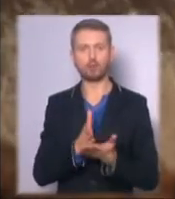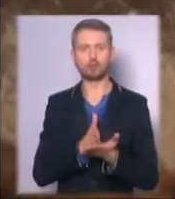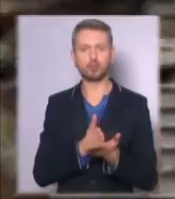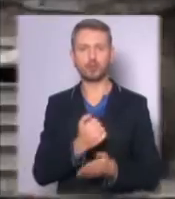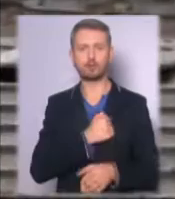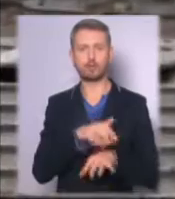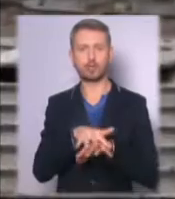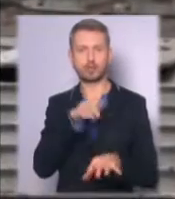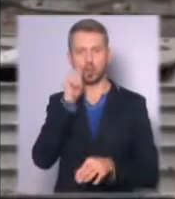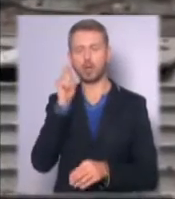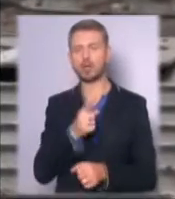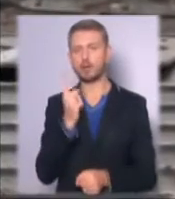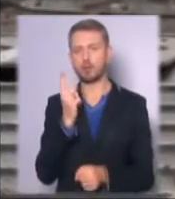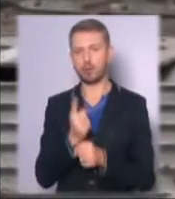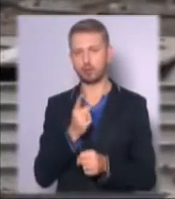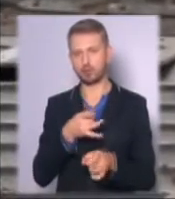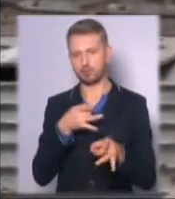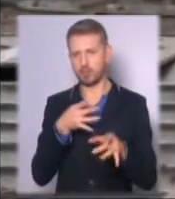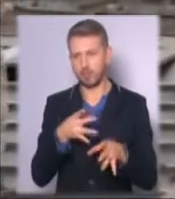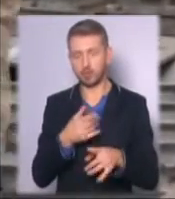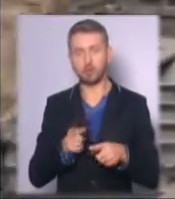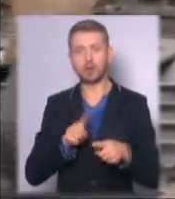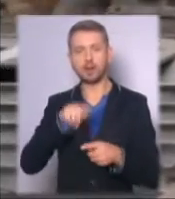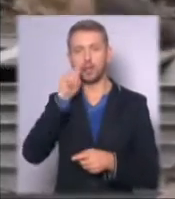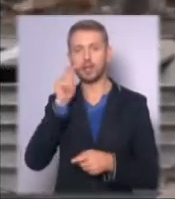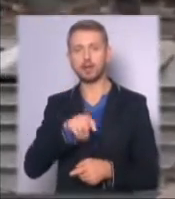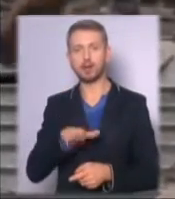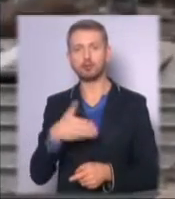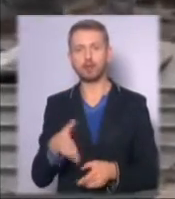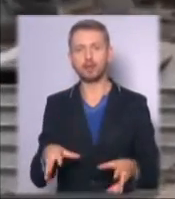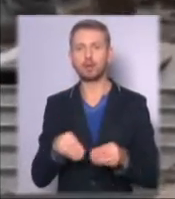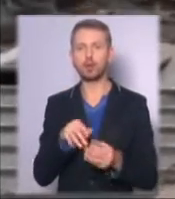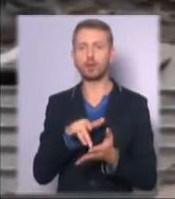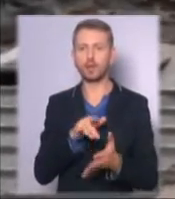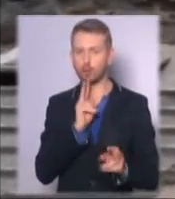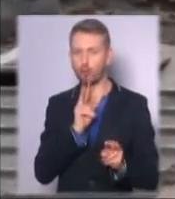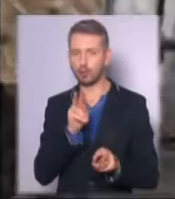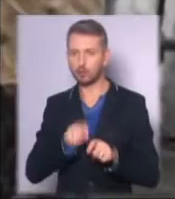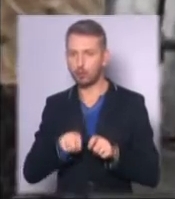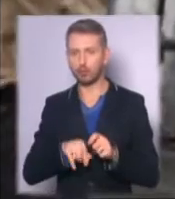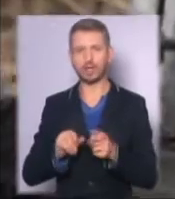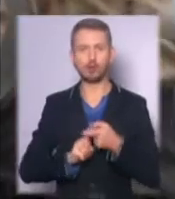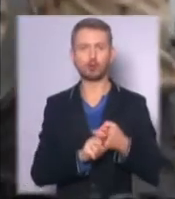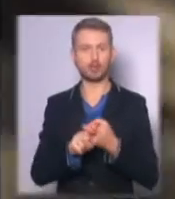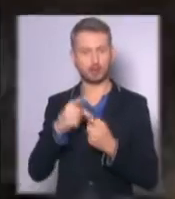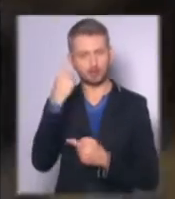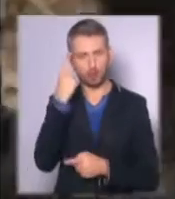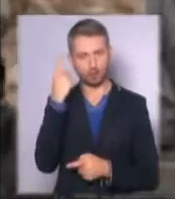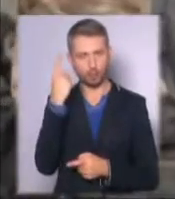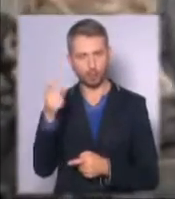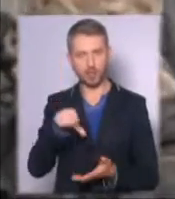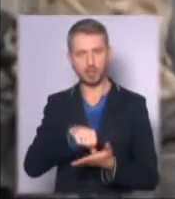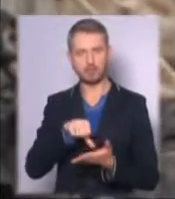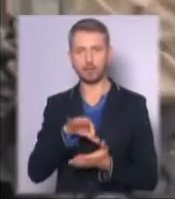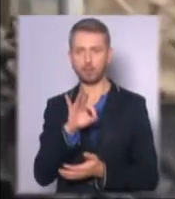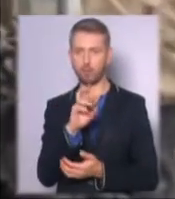сил України заборонено відкривати вогонь. Про це українська сторона спільного центру контролю та координації поінформувала представників ОБСЄ